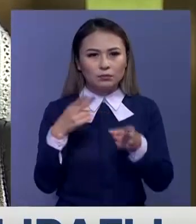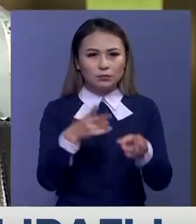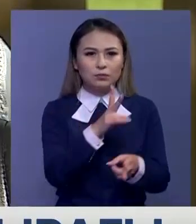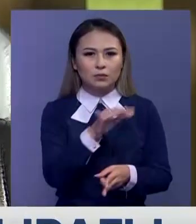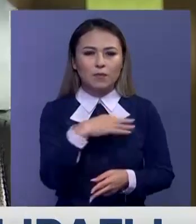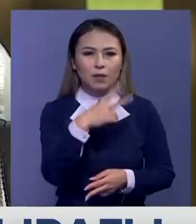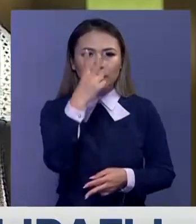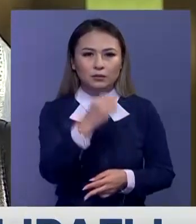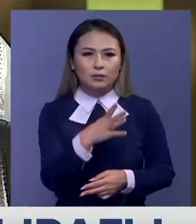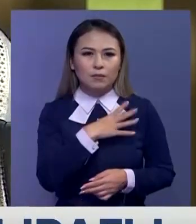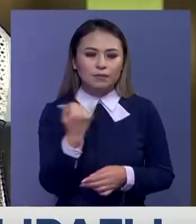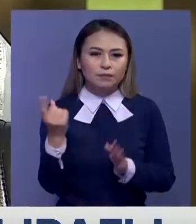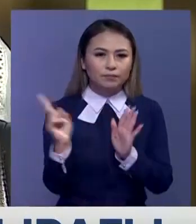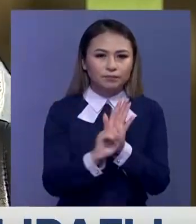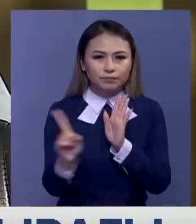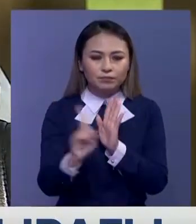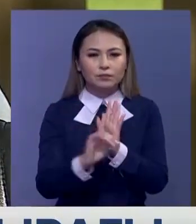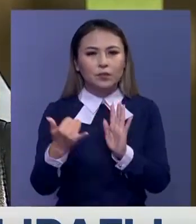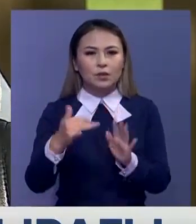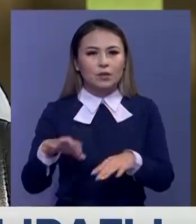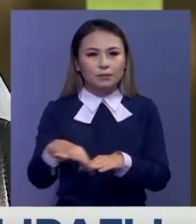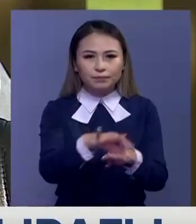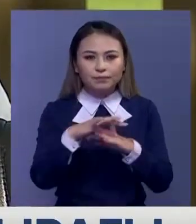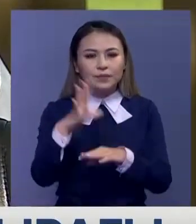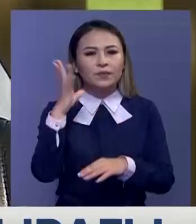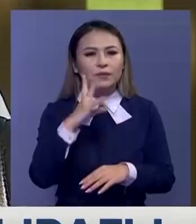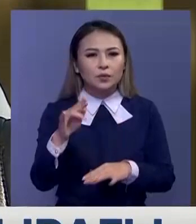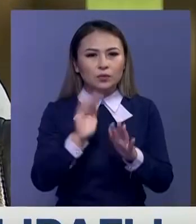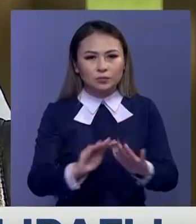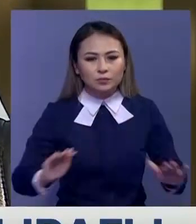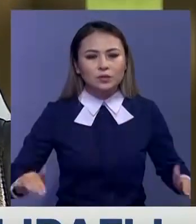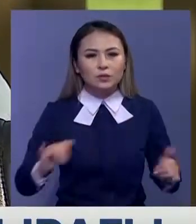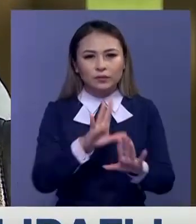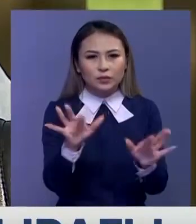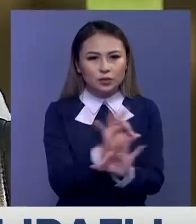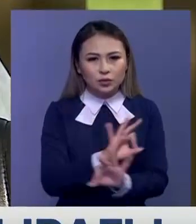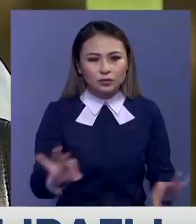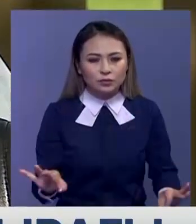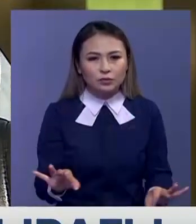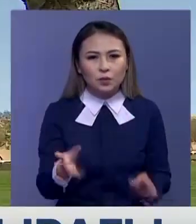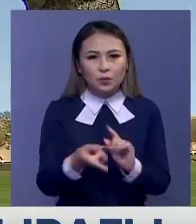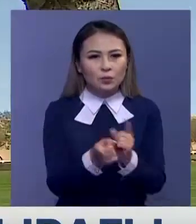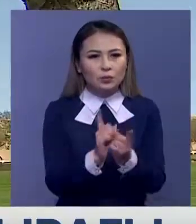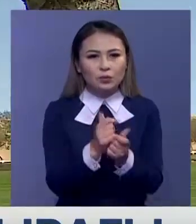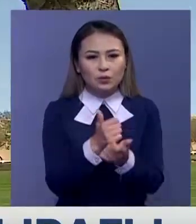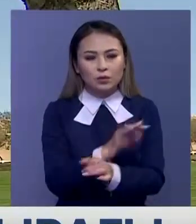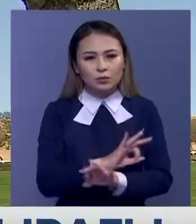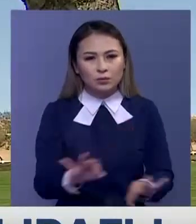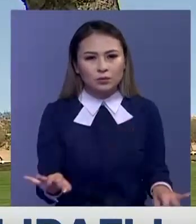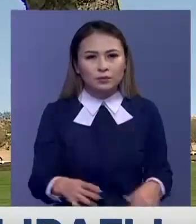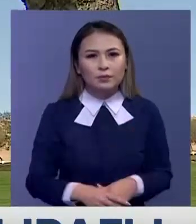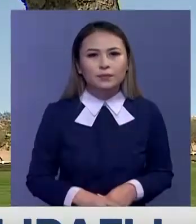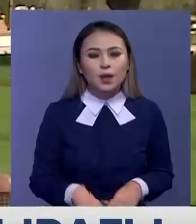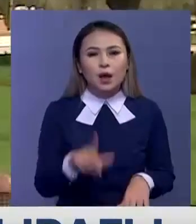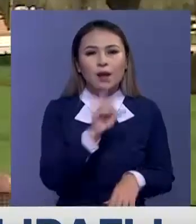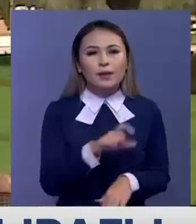2 күн болды, кеше де бір келіп аралап кетіп, бүгін немерелерді алып аралатып жүрміз. Жақсы бәрі, тамаша өзгеріс күшті болып жатыр екен.